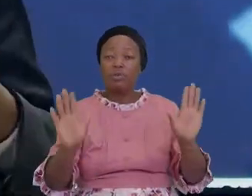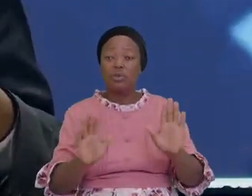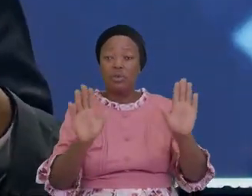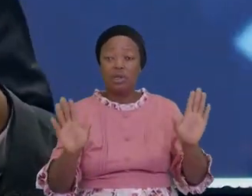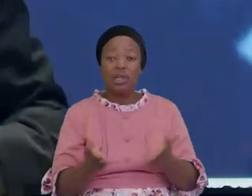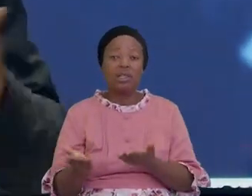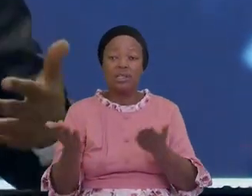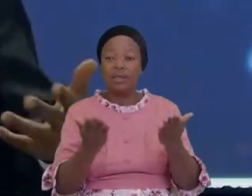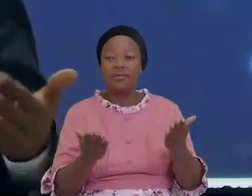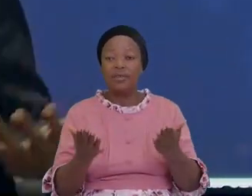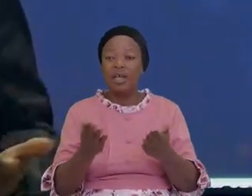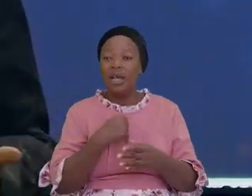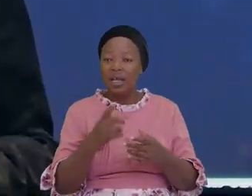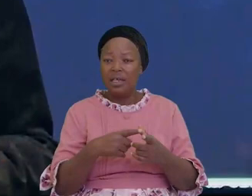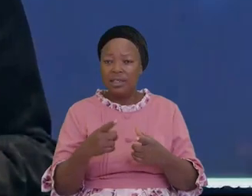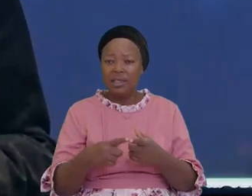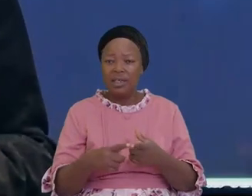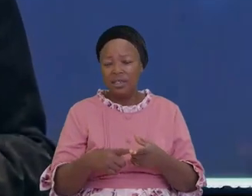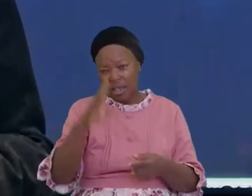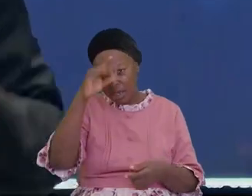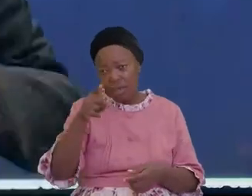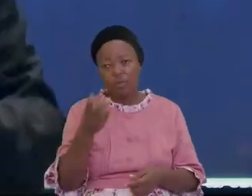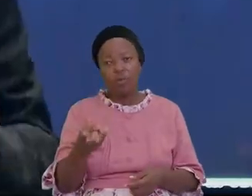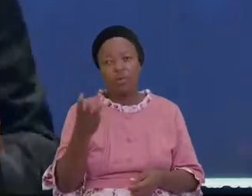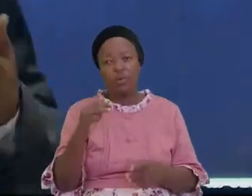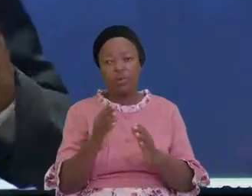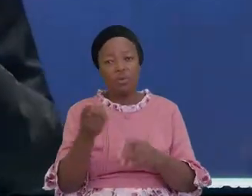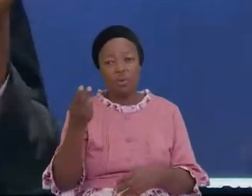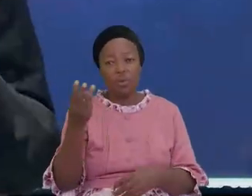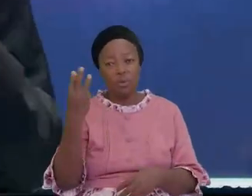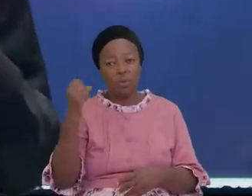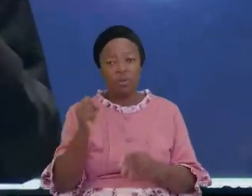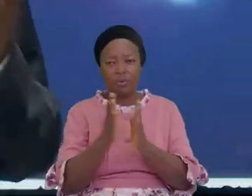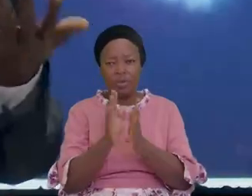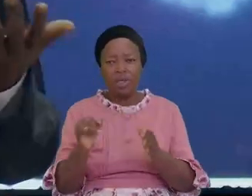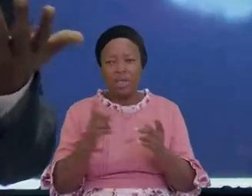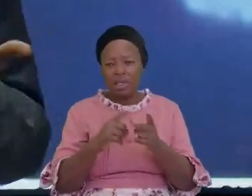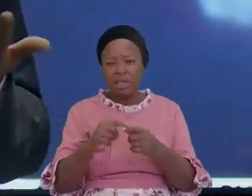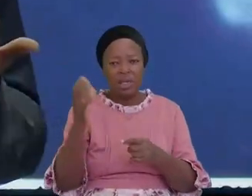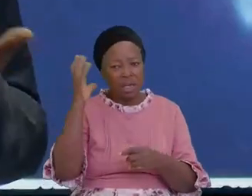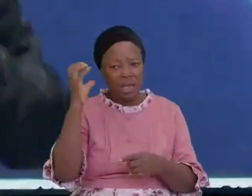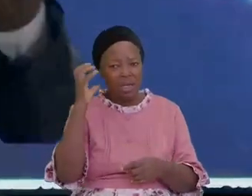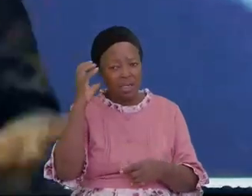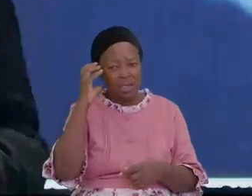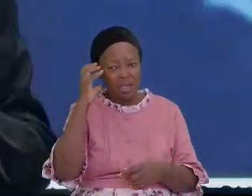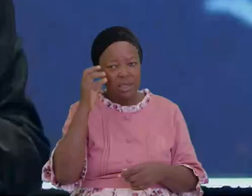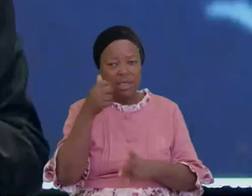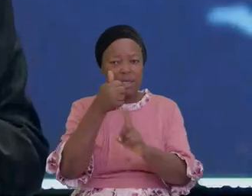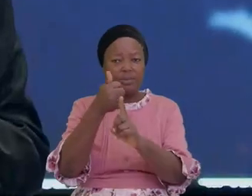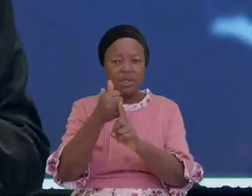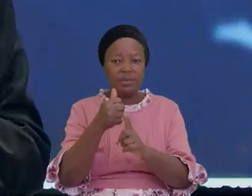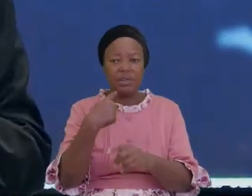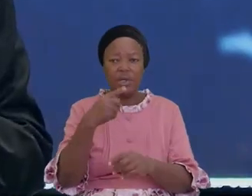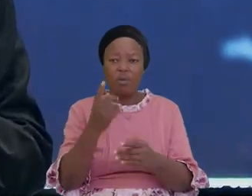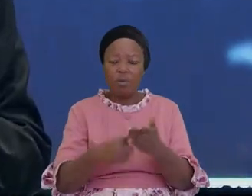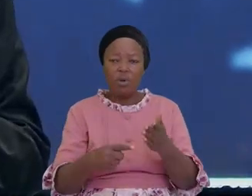Et je priais. Et je me suis surpris en train de dire